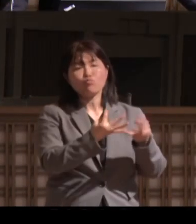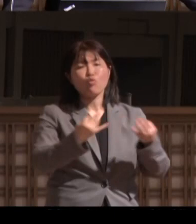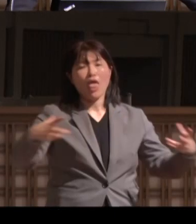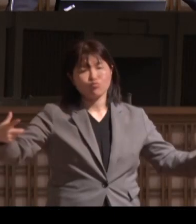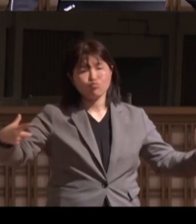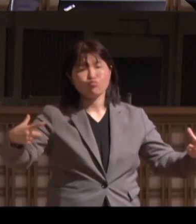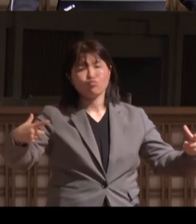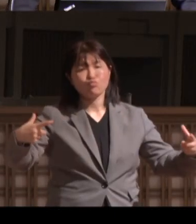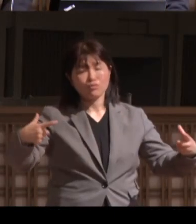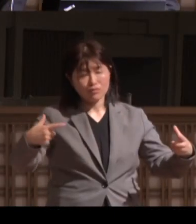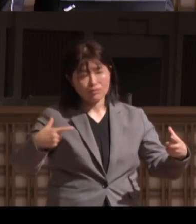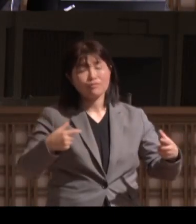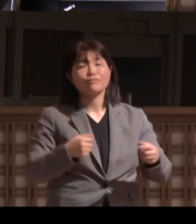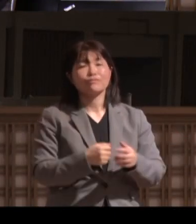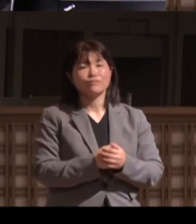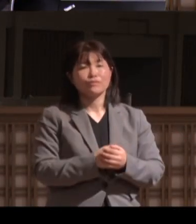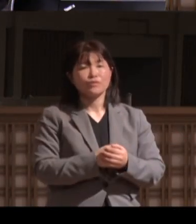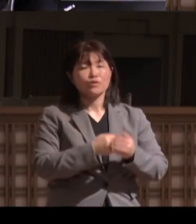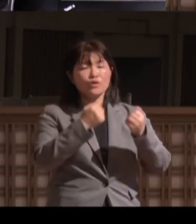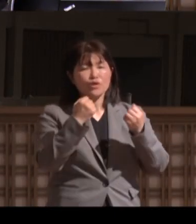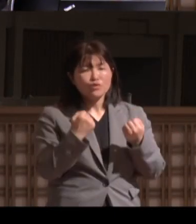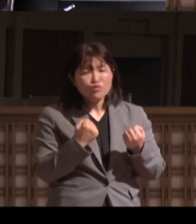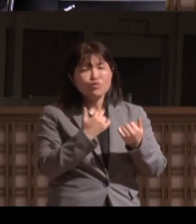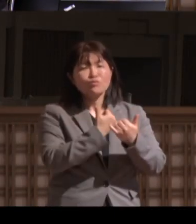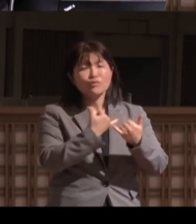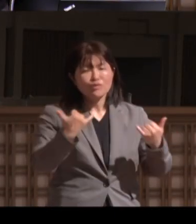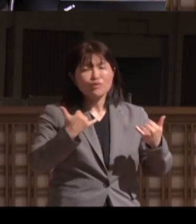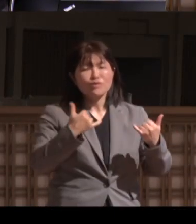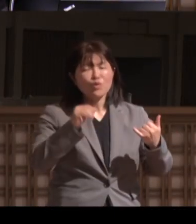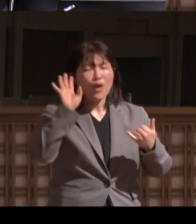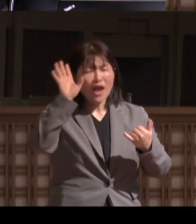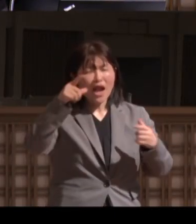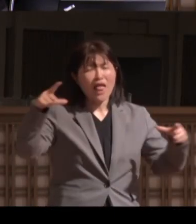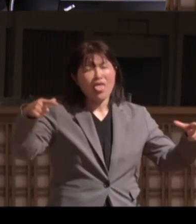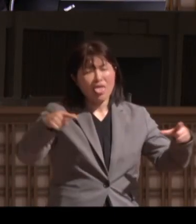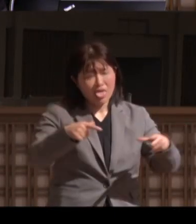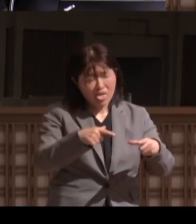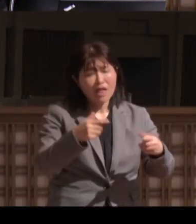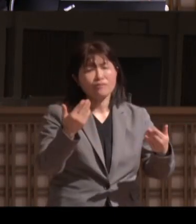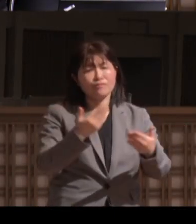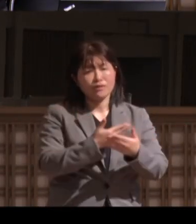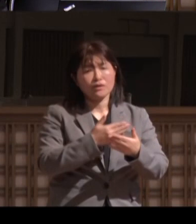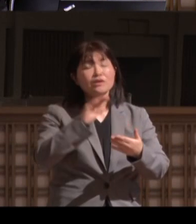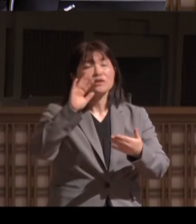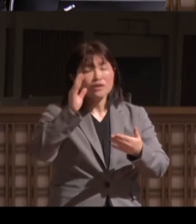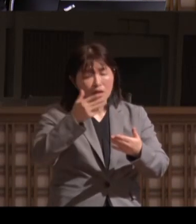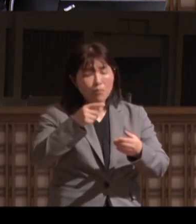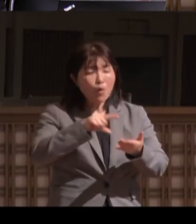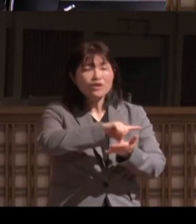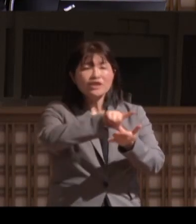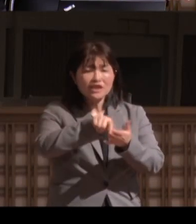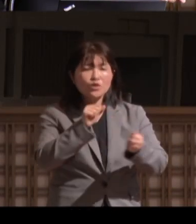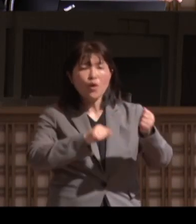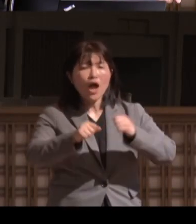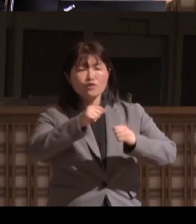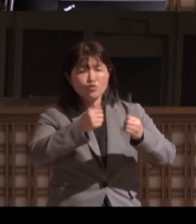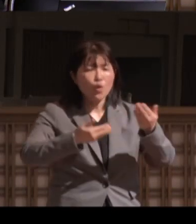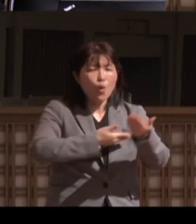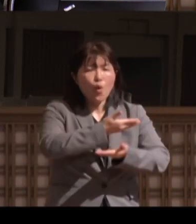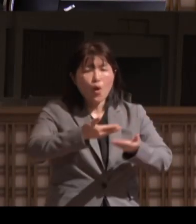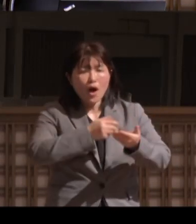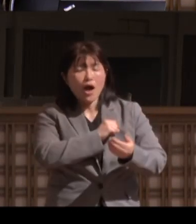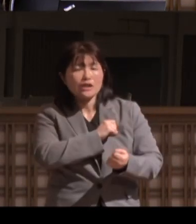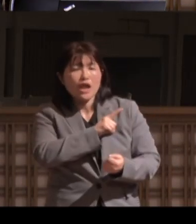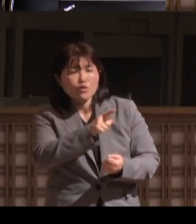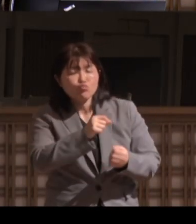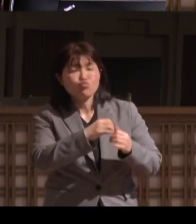えっと定住人口は絶対に減っていきますがえそういう関わっていく人っていうのは増えます